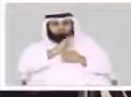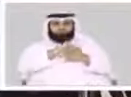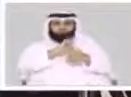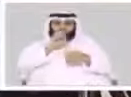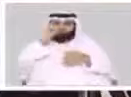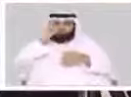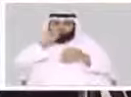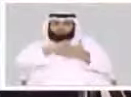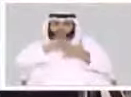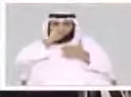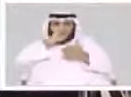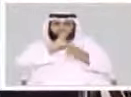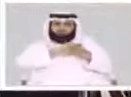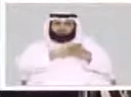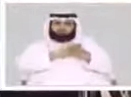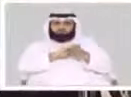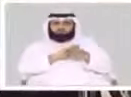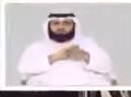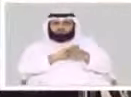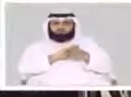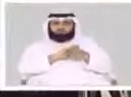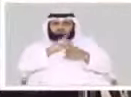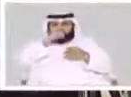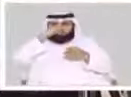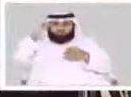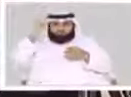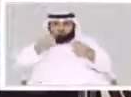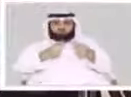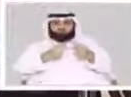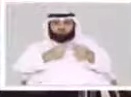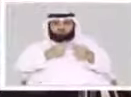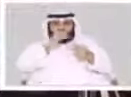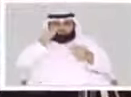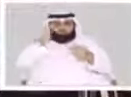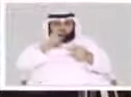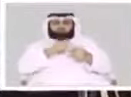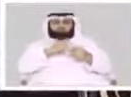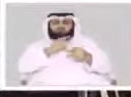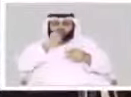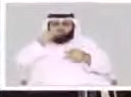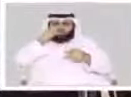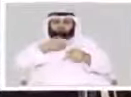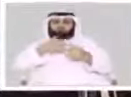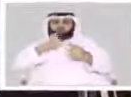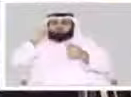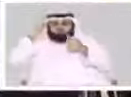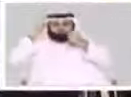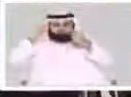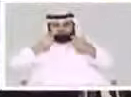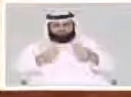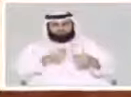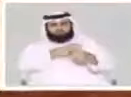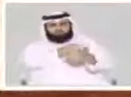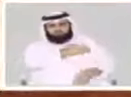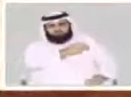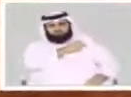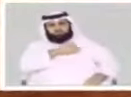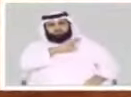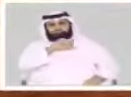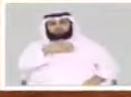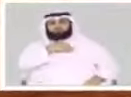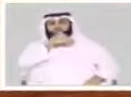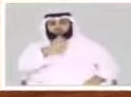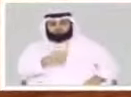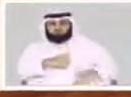ترى يعني إذا أجيب هذا فوراءه عقوبة إذا لم تؤمنوا. نعم. فأصروا فنزلت المائدة، فمنهم من